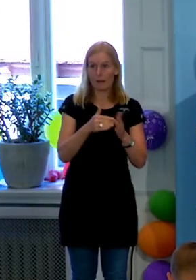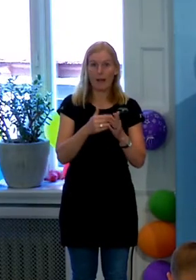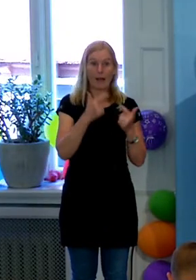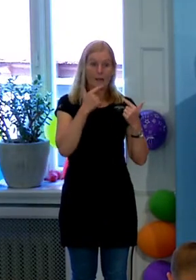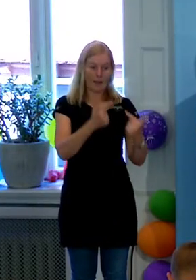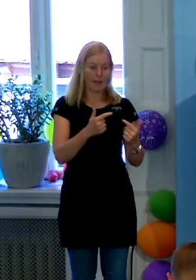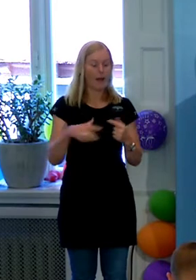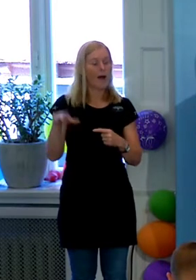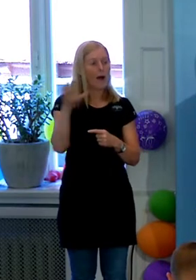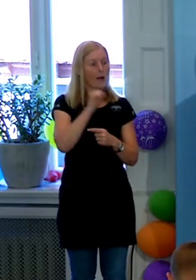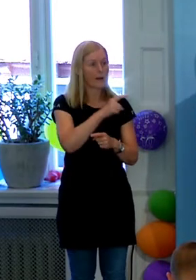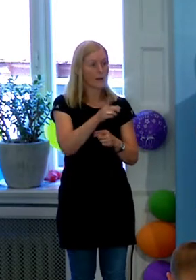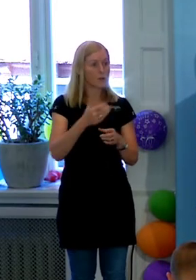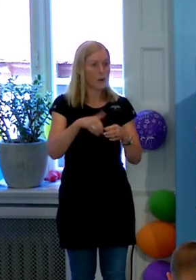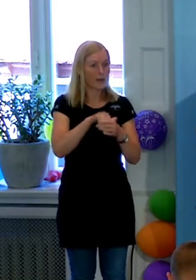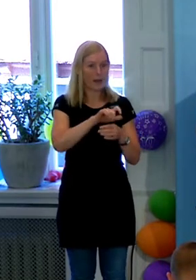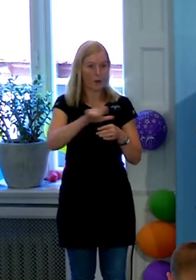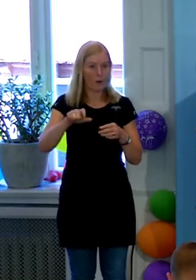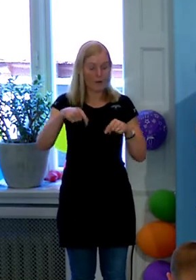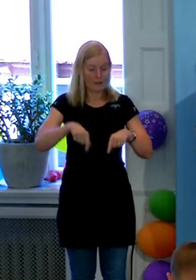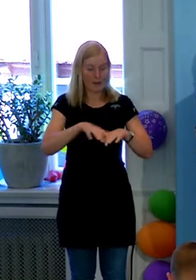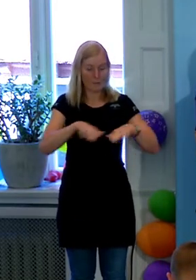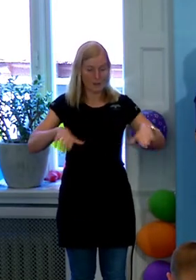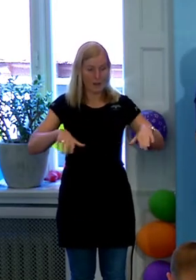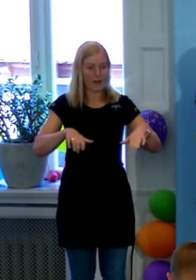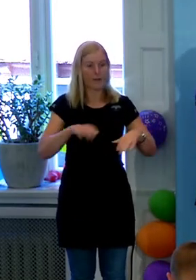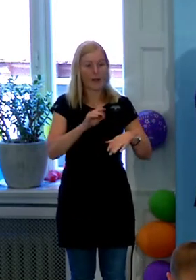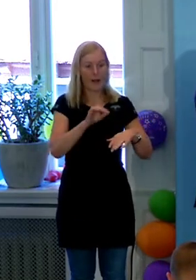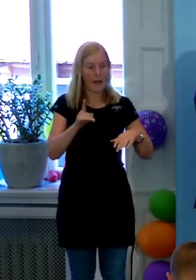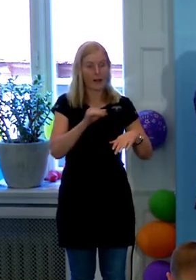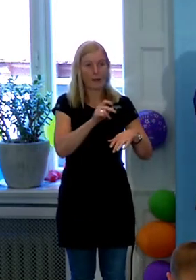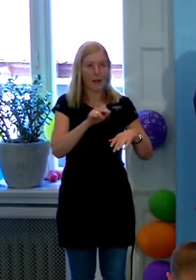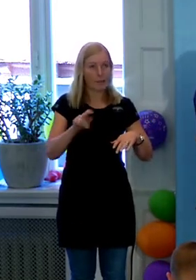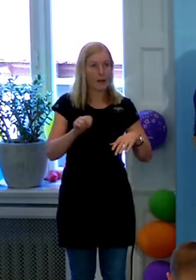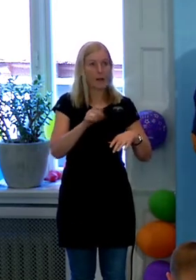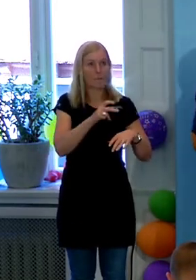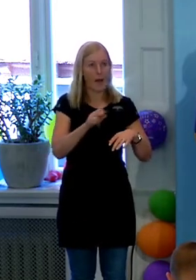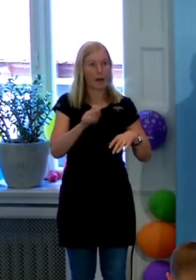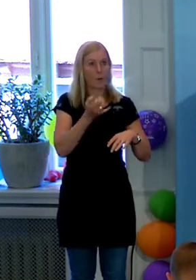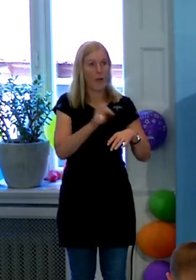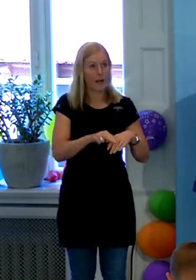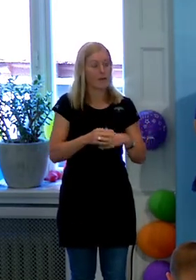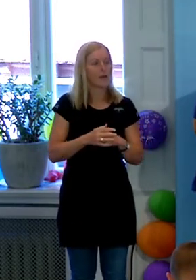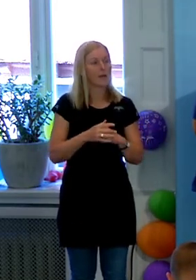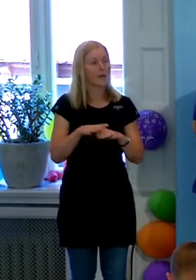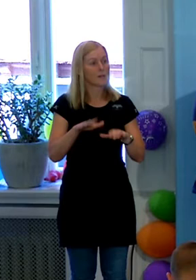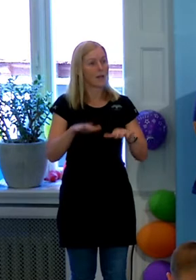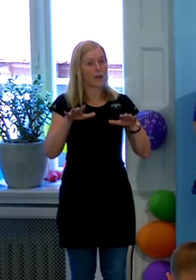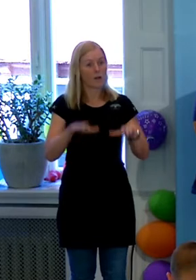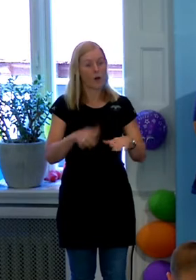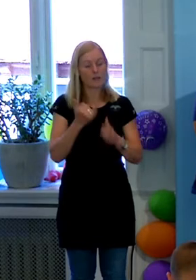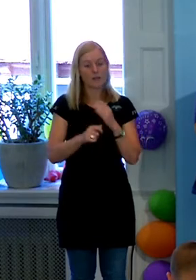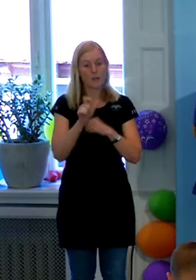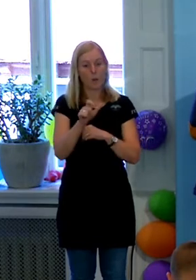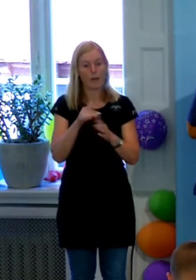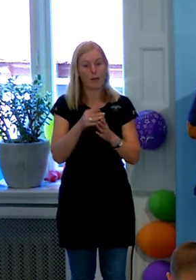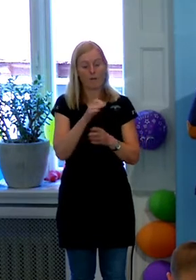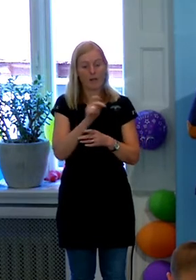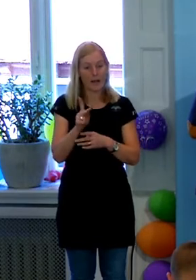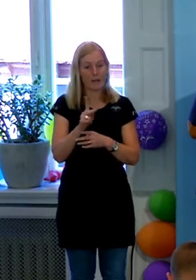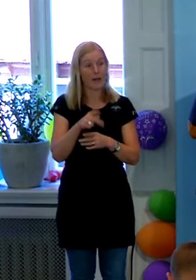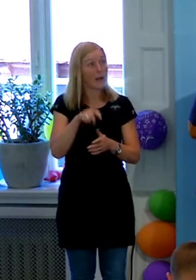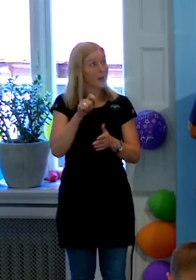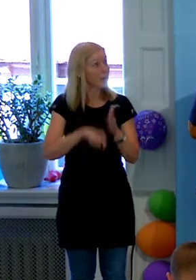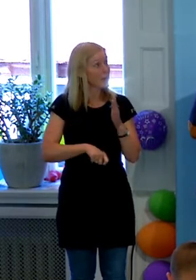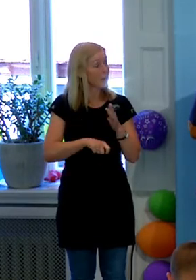mycket alla ni som har deltagit för panelen. Ann-Marie, Lennart, Per och Elin. Stanna kvar och så tycker jag att vi ska bara lämna sista ord till Fredrik. Inledningen